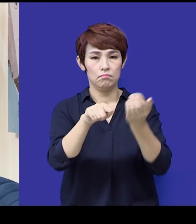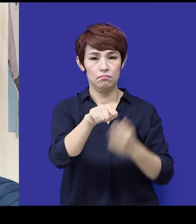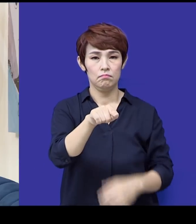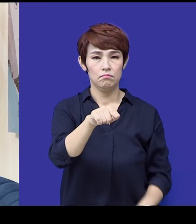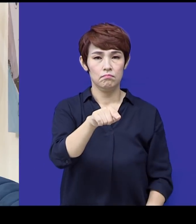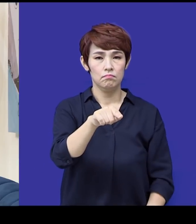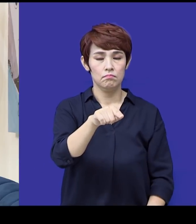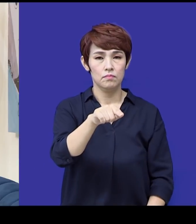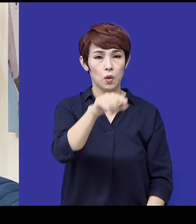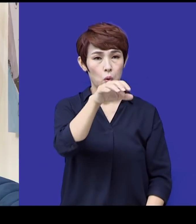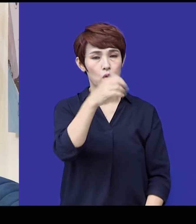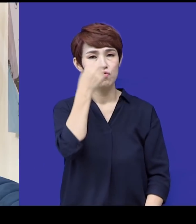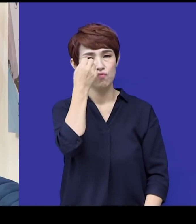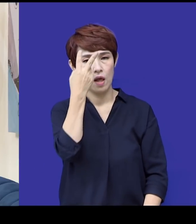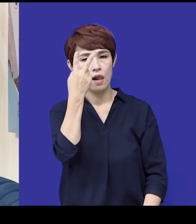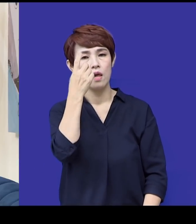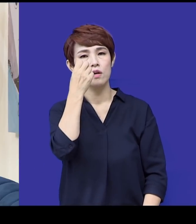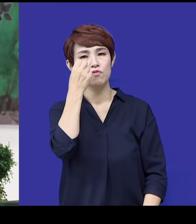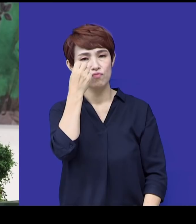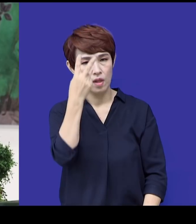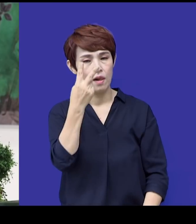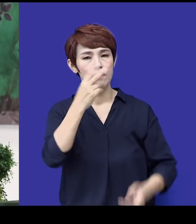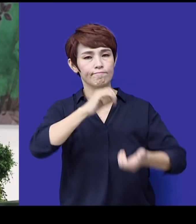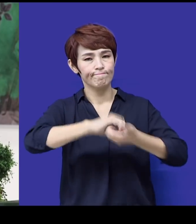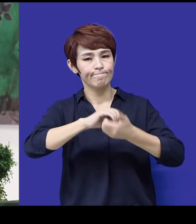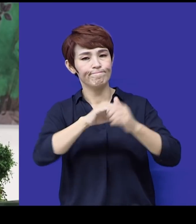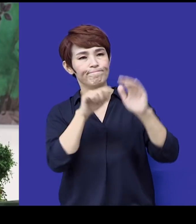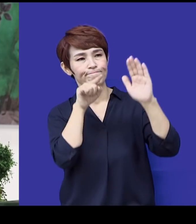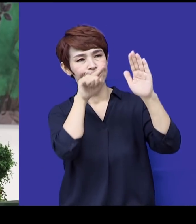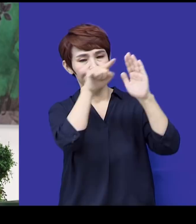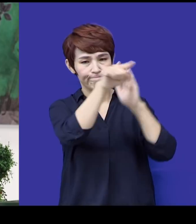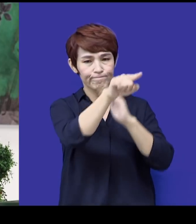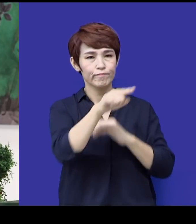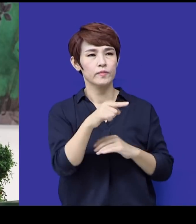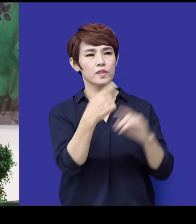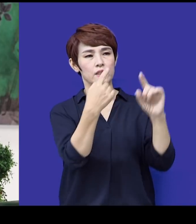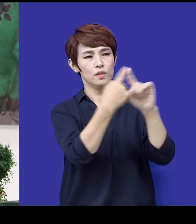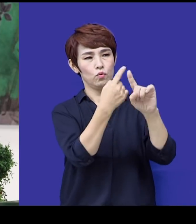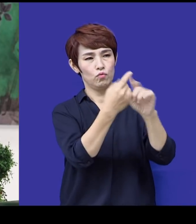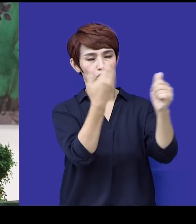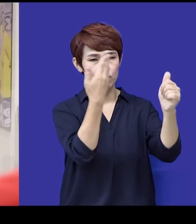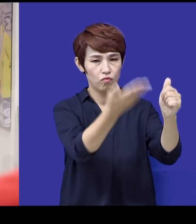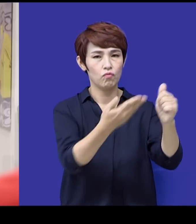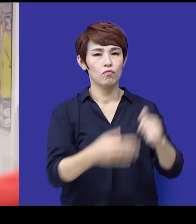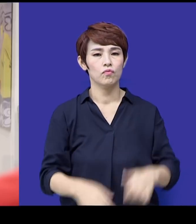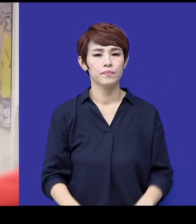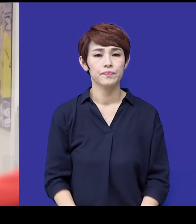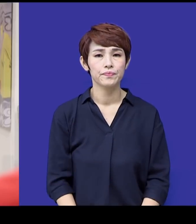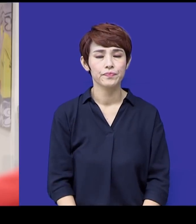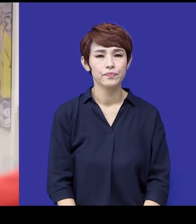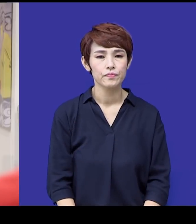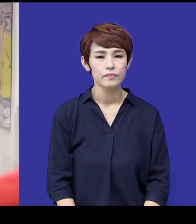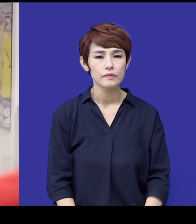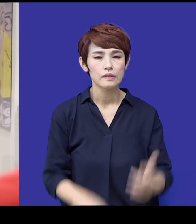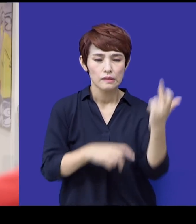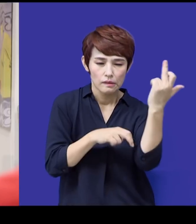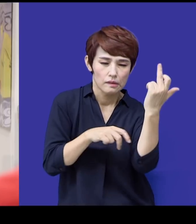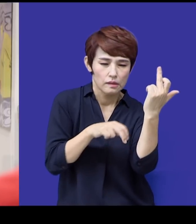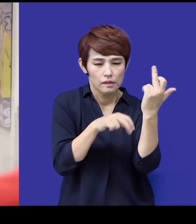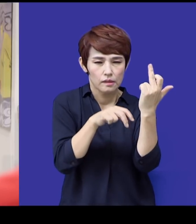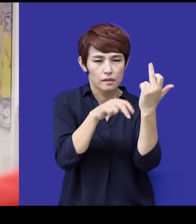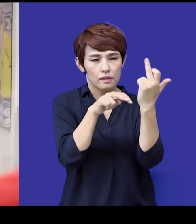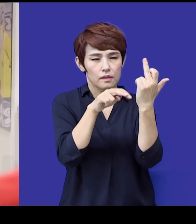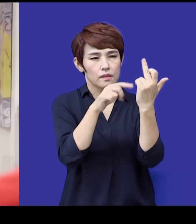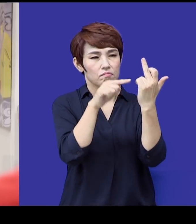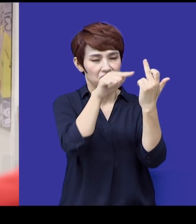이제 한 2달에 한 번씩 이제 올라가서 가방 들고 올라가서 치료해주고 이렇게 하면은 그 사람이 이렇게 띠뚱띠뚱 걸고